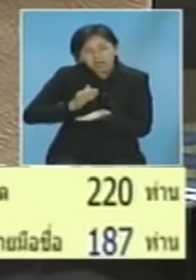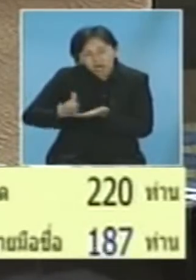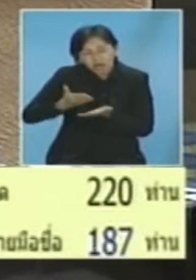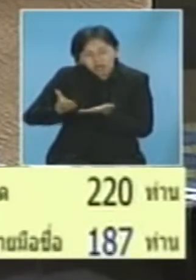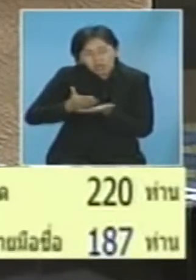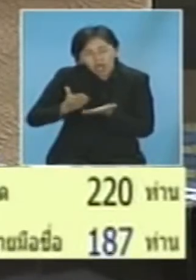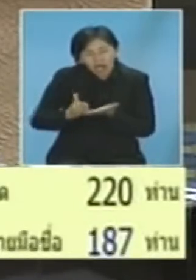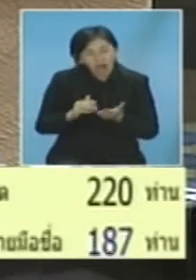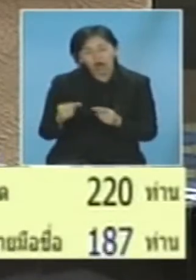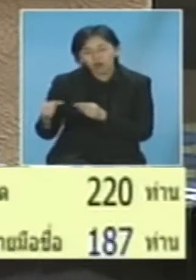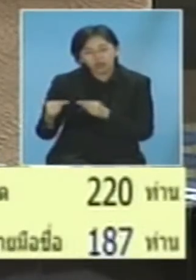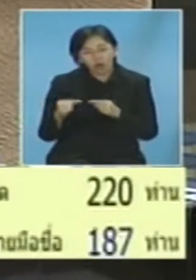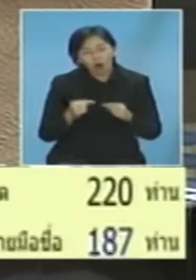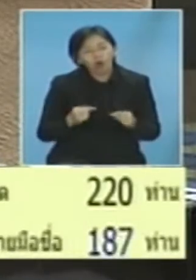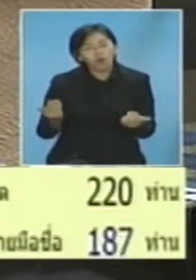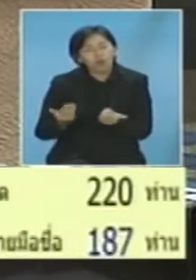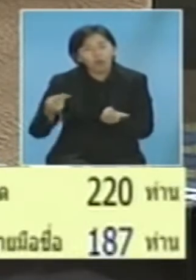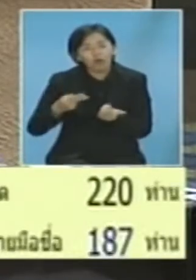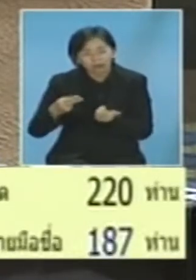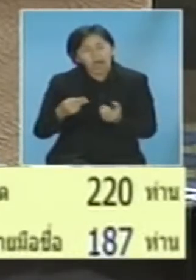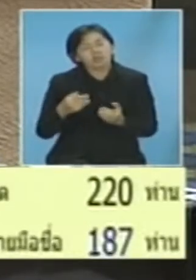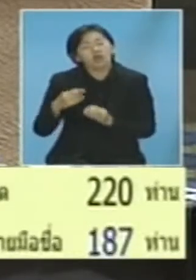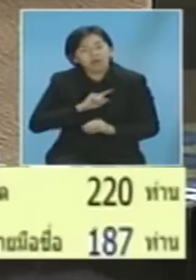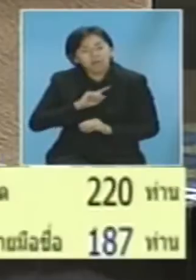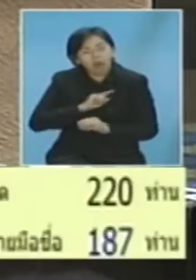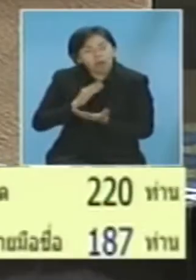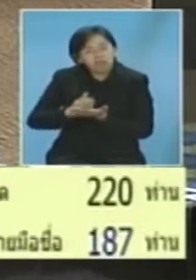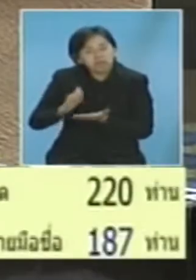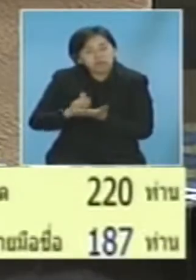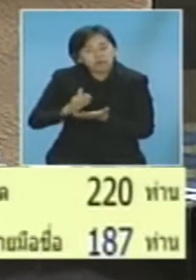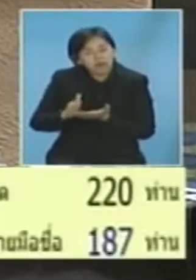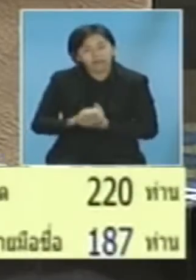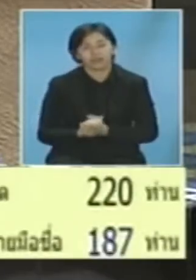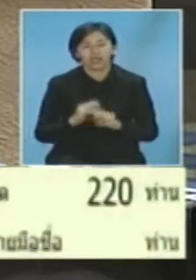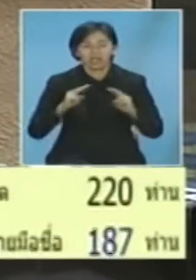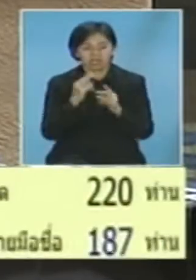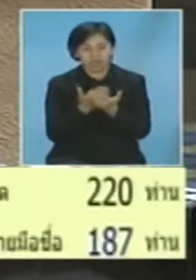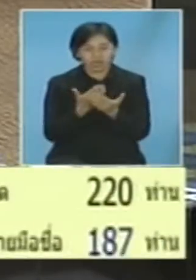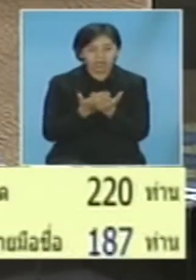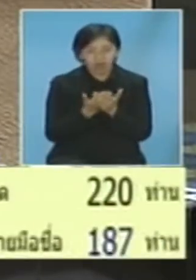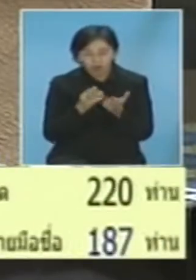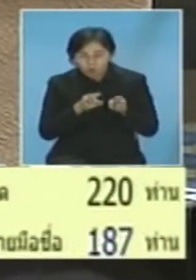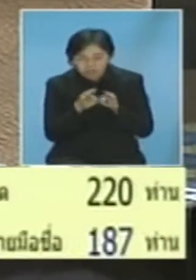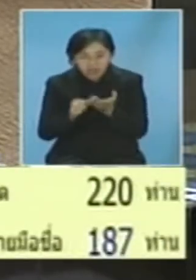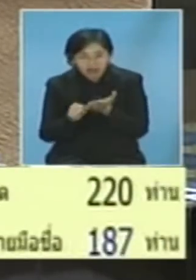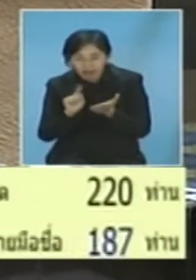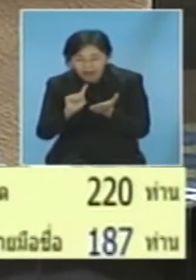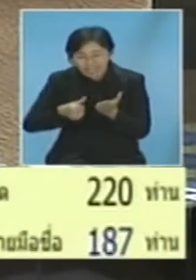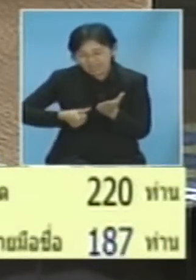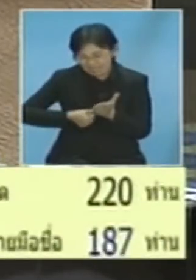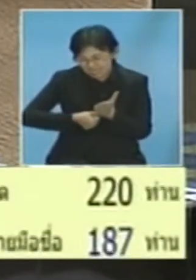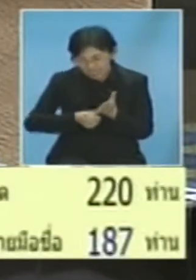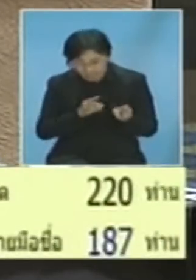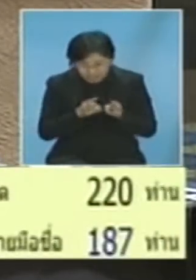เลยซึ่งกระทรวงการคลังต้องบริหารหนี้ที่มีอยู่ในขณะนี้ด้วยการแก้หนี้จะต้